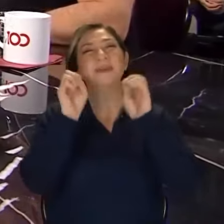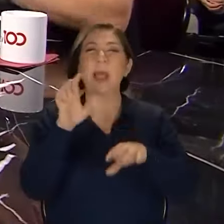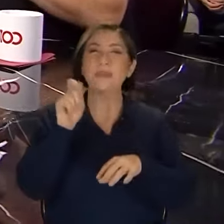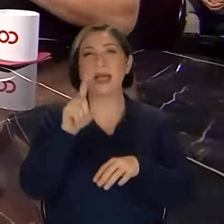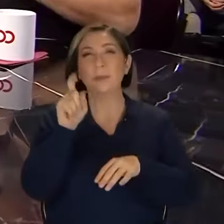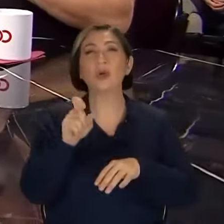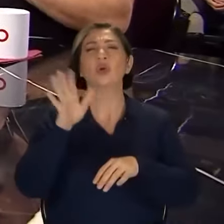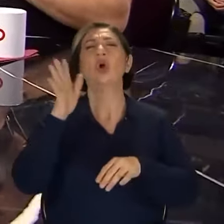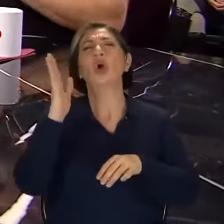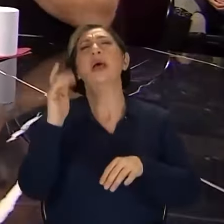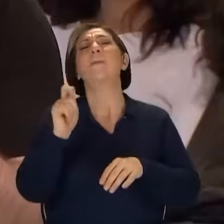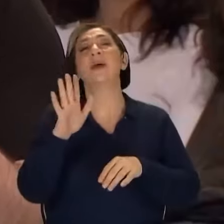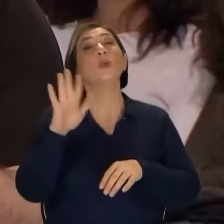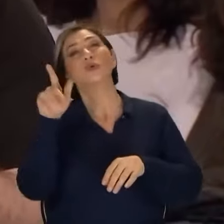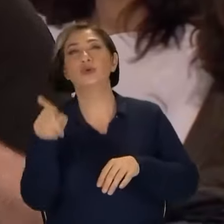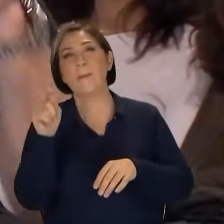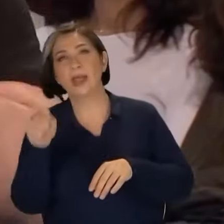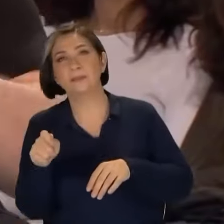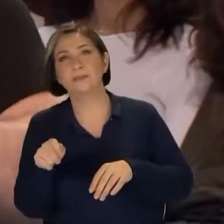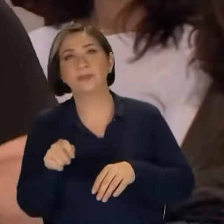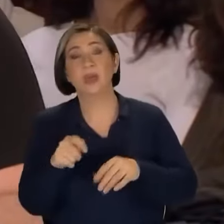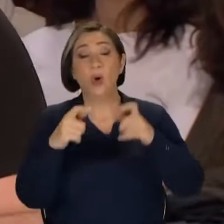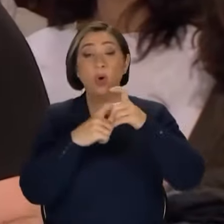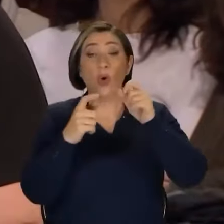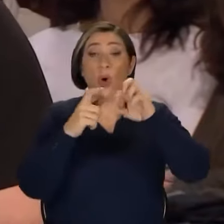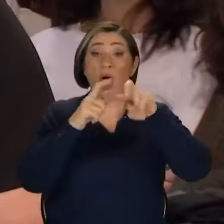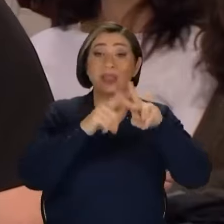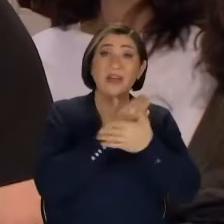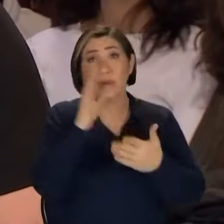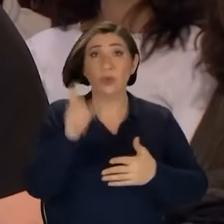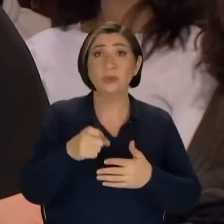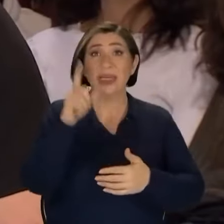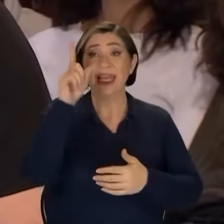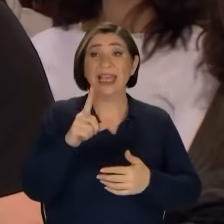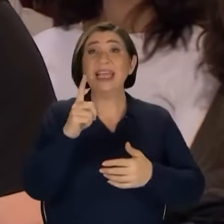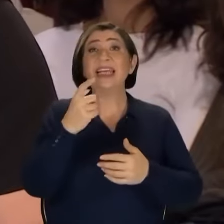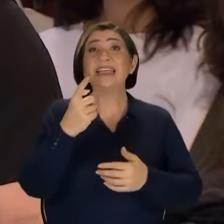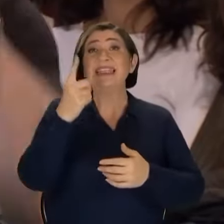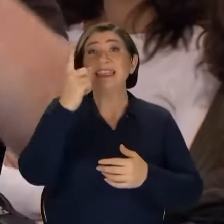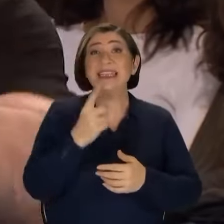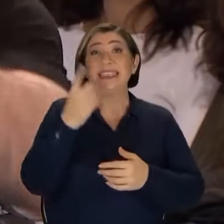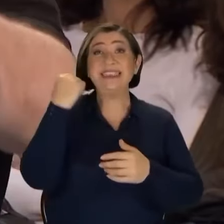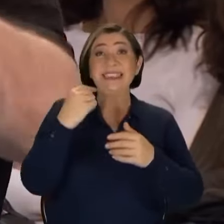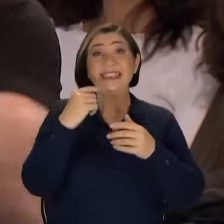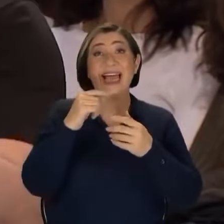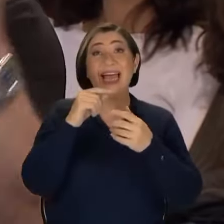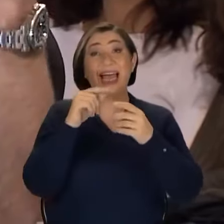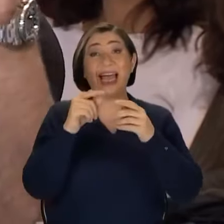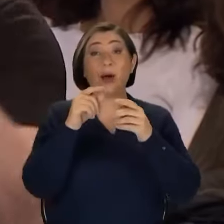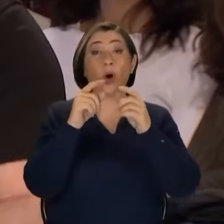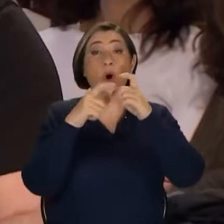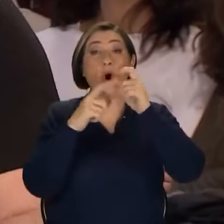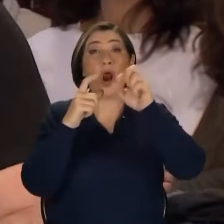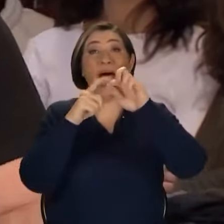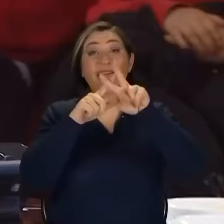mı Yok yok yapmayalım ne yapalım Şunu yapalım ya goranın devamını buldum İlk çağlarda geçiyor hem de goranın tersi Arok